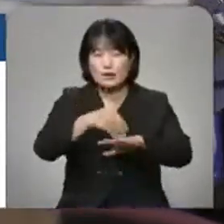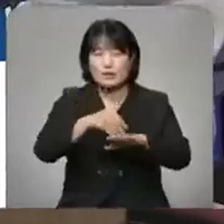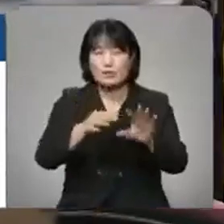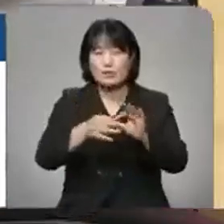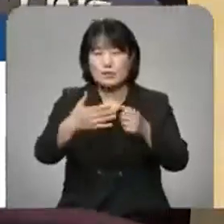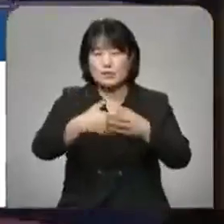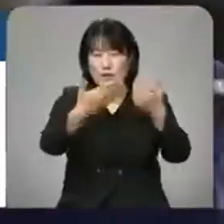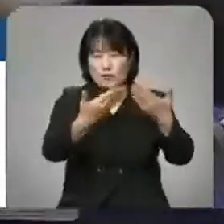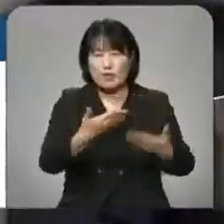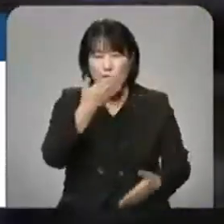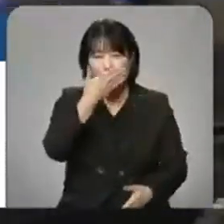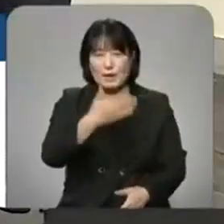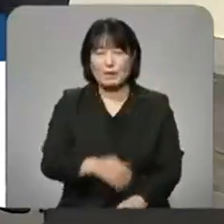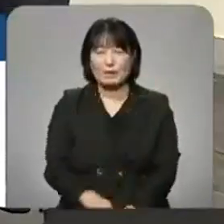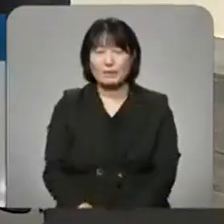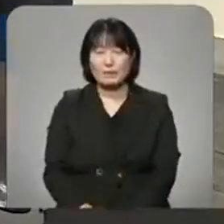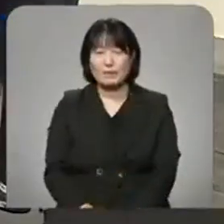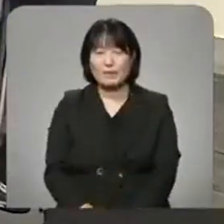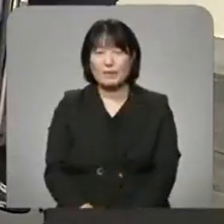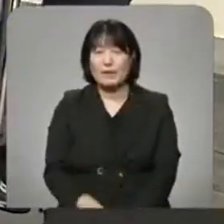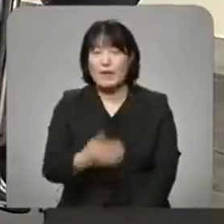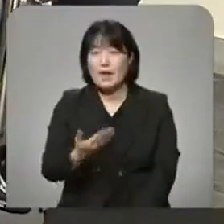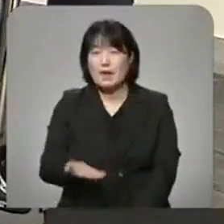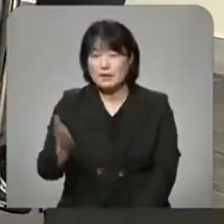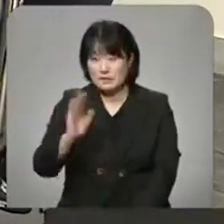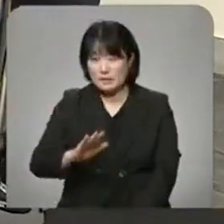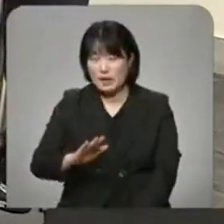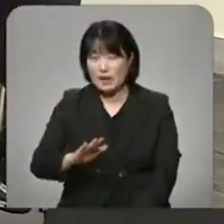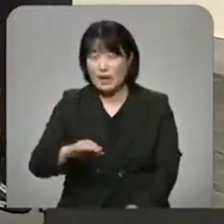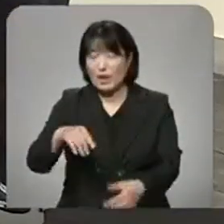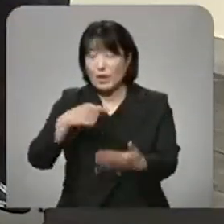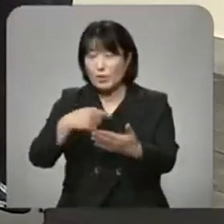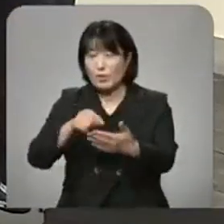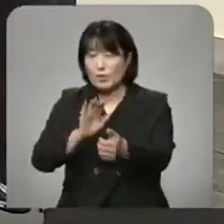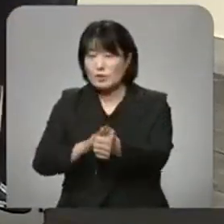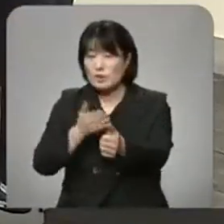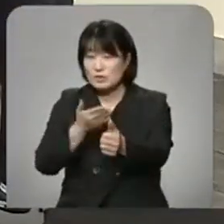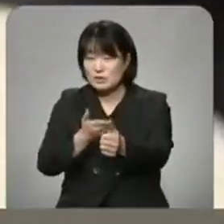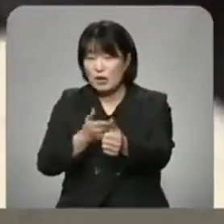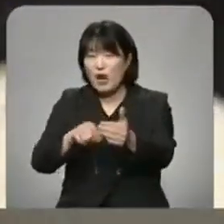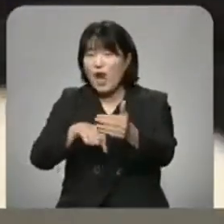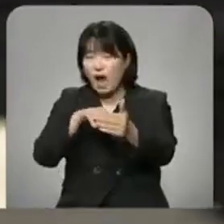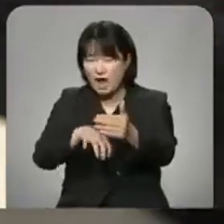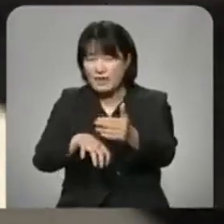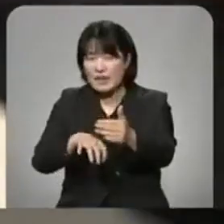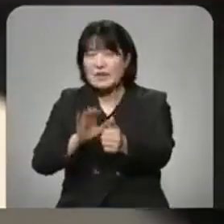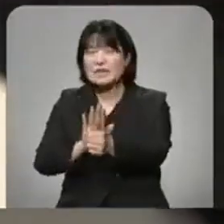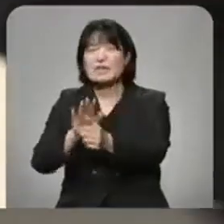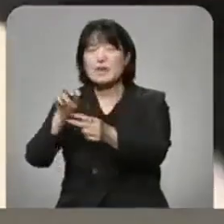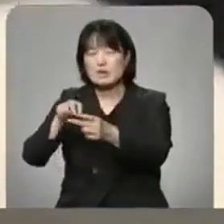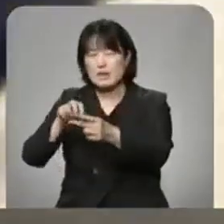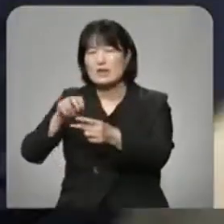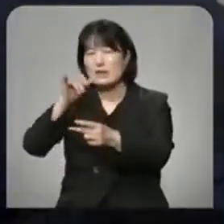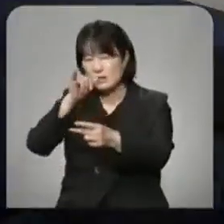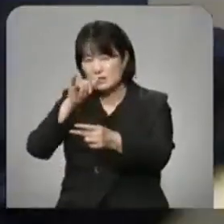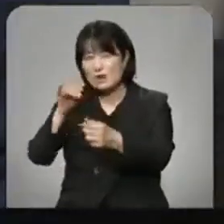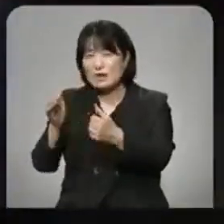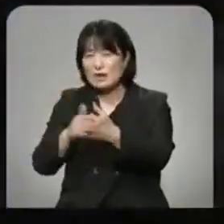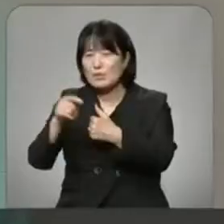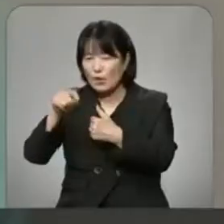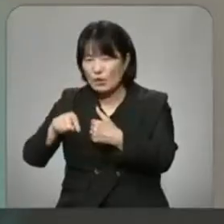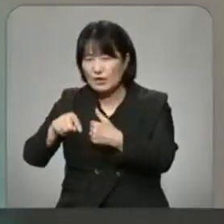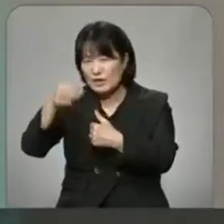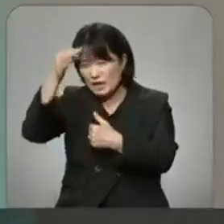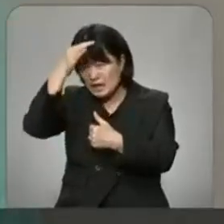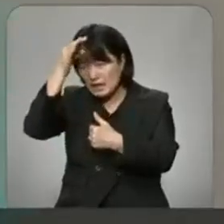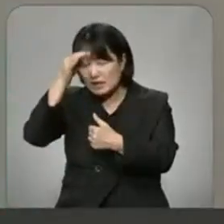통해서 지원받을 수 있고. 하지만 교육지원청마다 이미 마련된 특수교육지원센터 등 기존 시설의 기능을